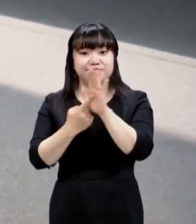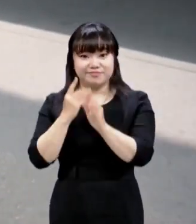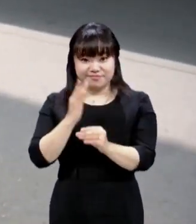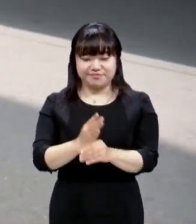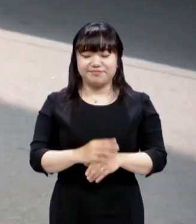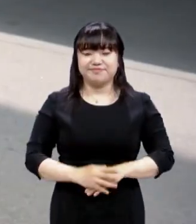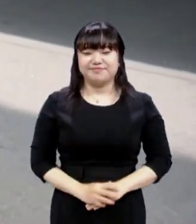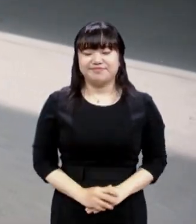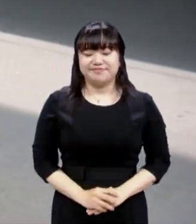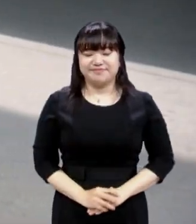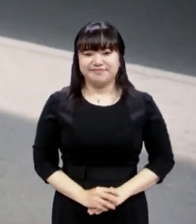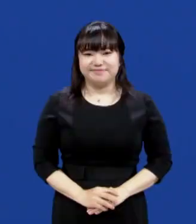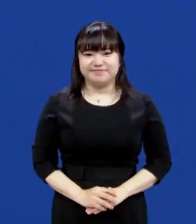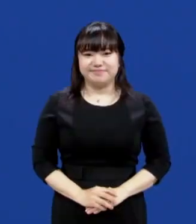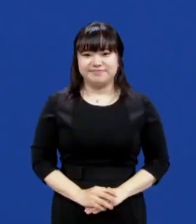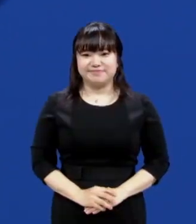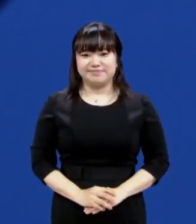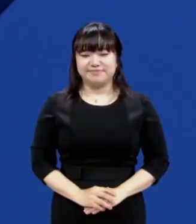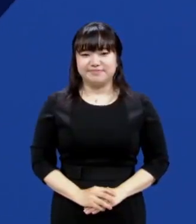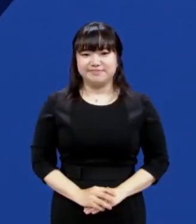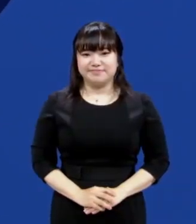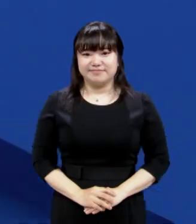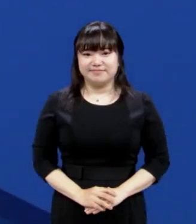btv 뉴어스 가게 지닙니다